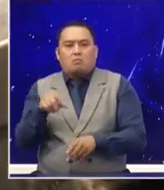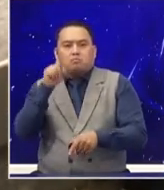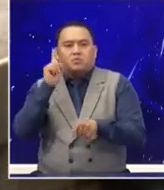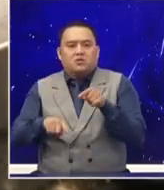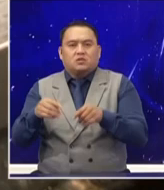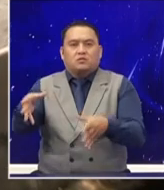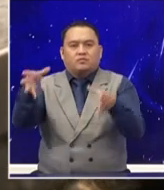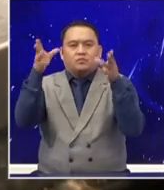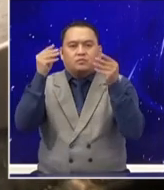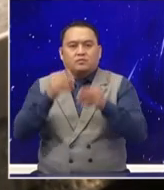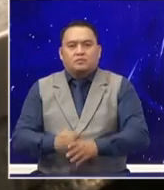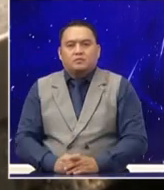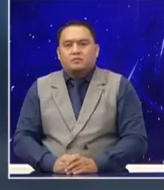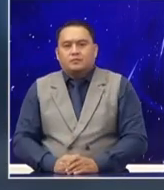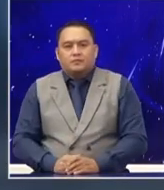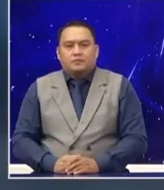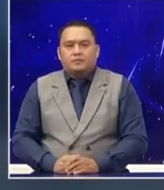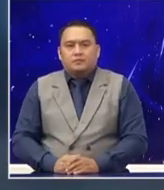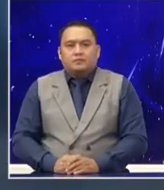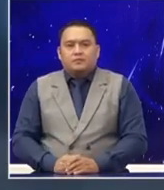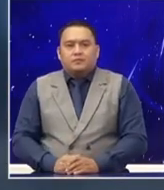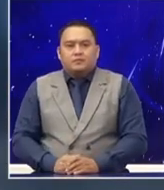азы производственного процесса.